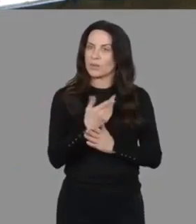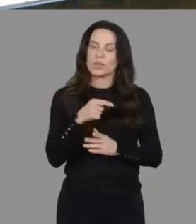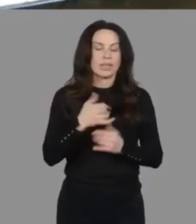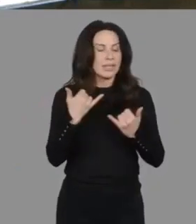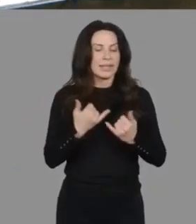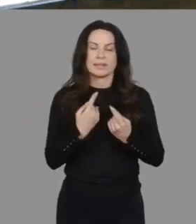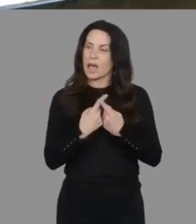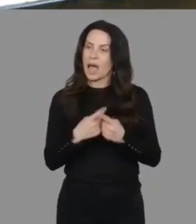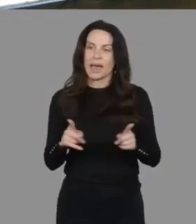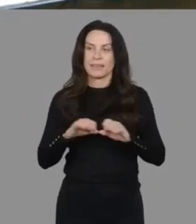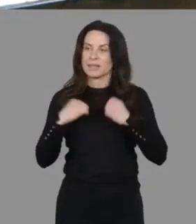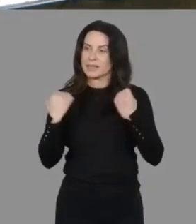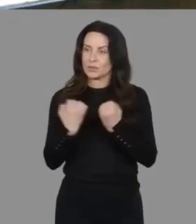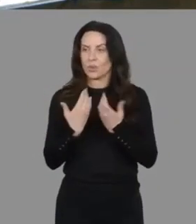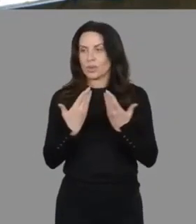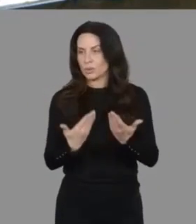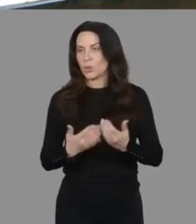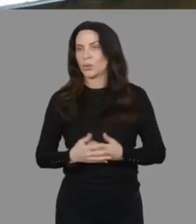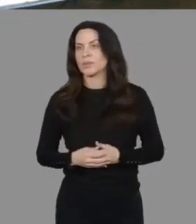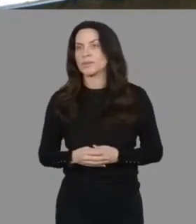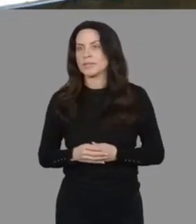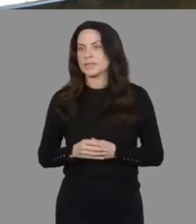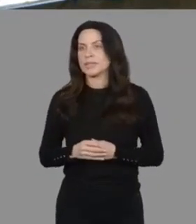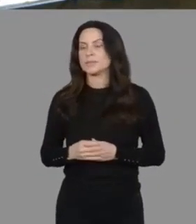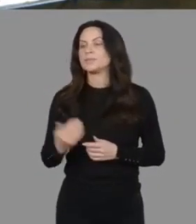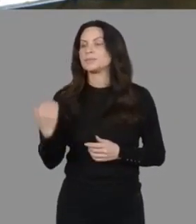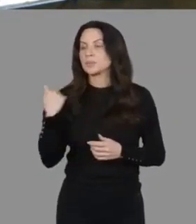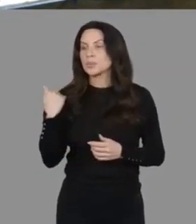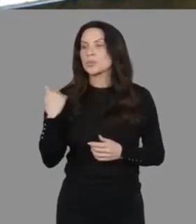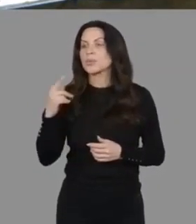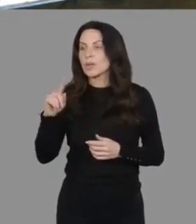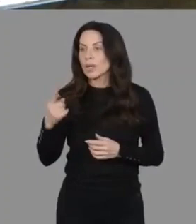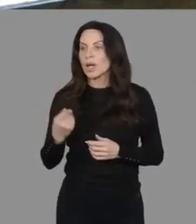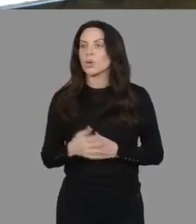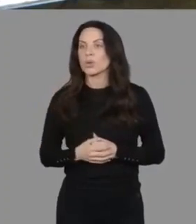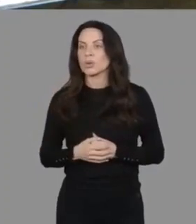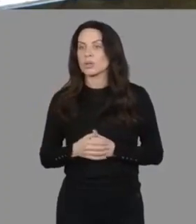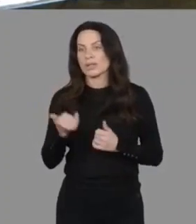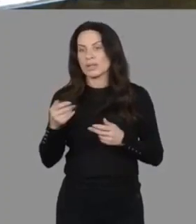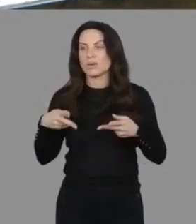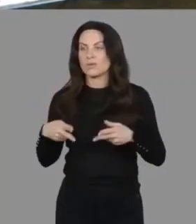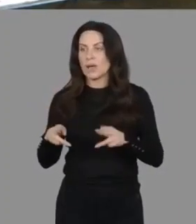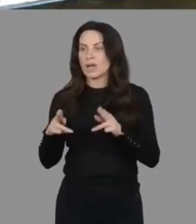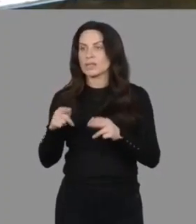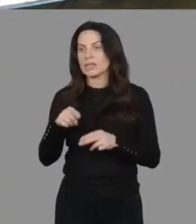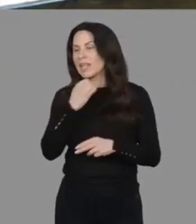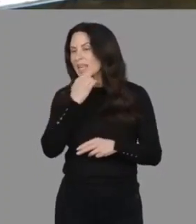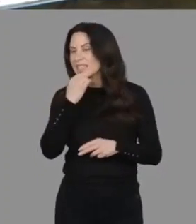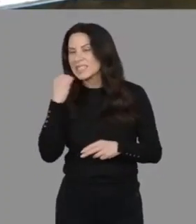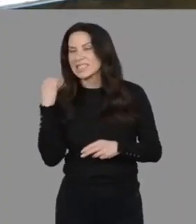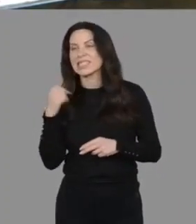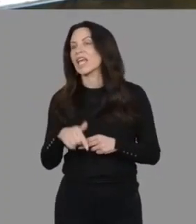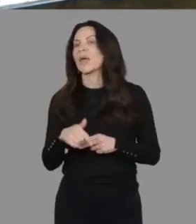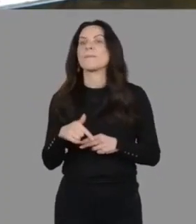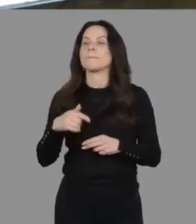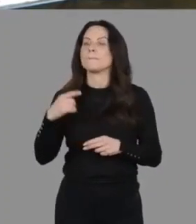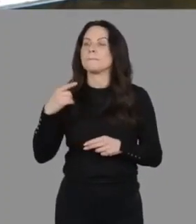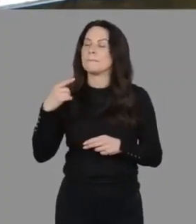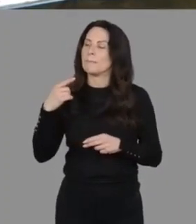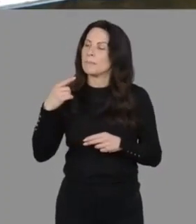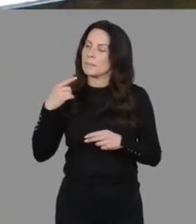andere Situation. Wir hatten zuvor eine Phase, die massiv bestimmt